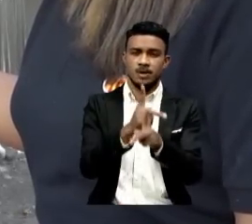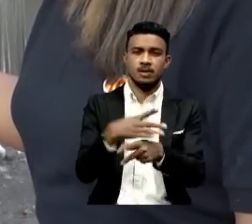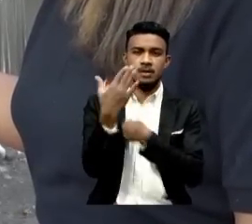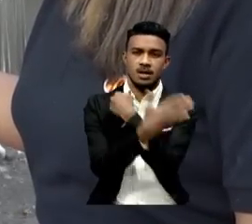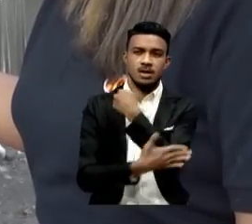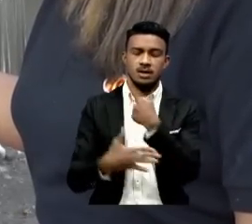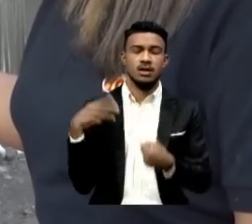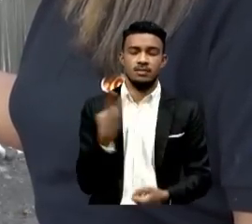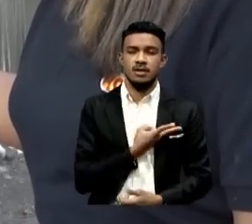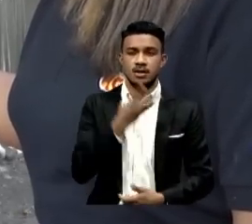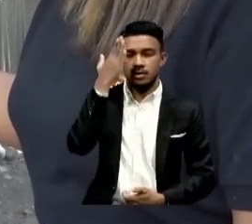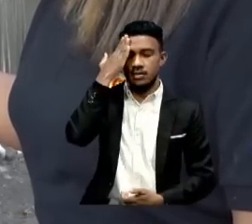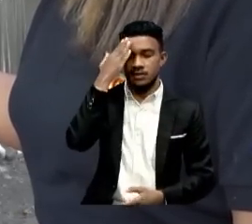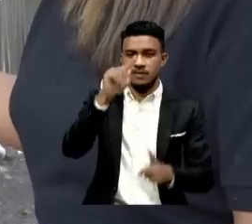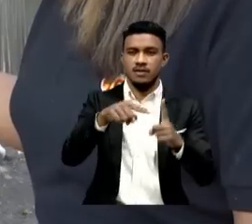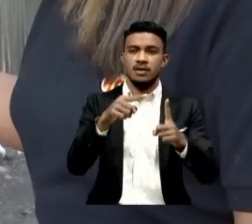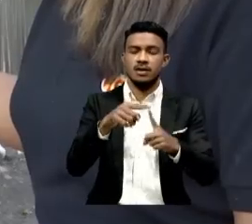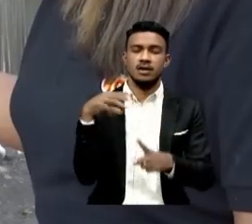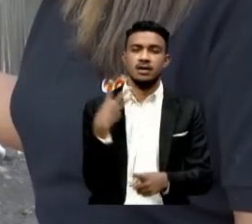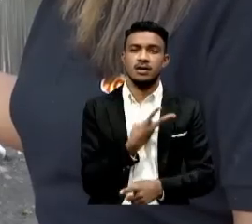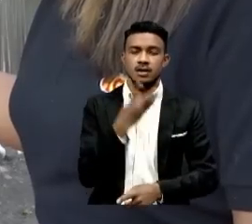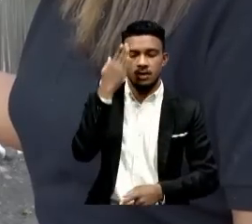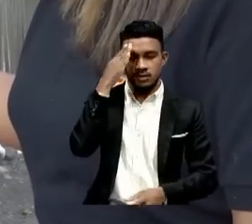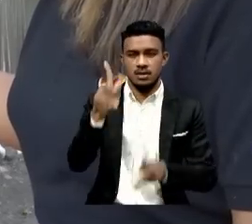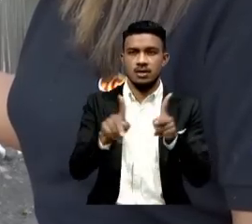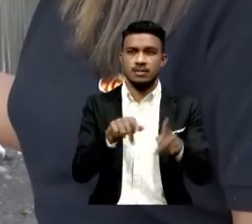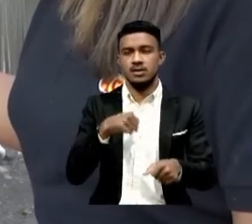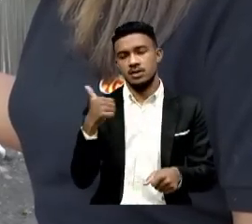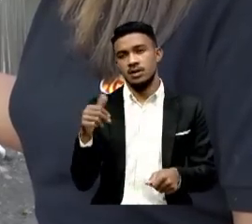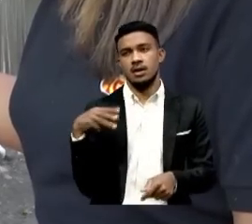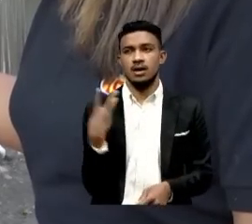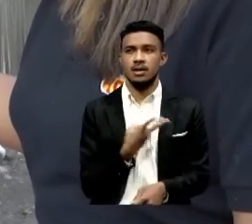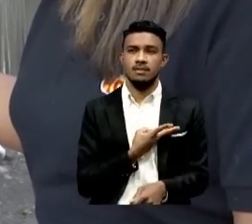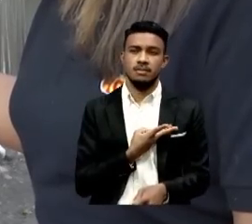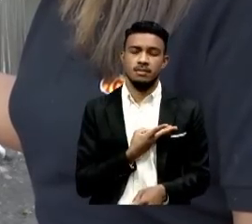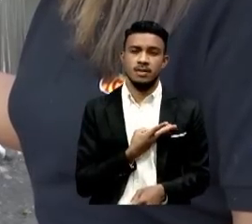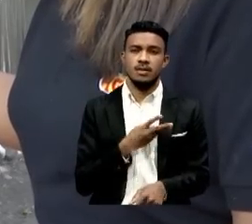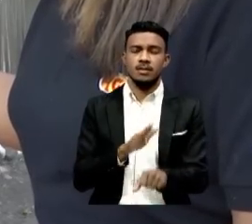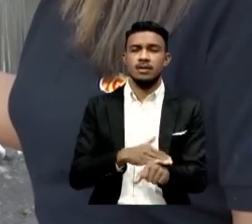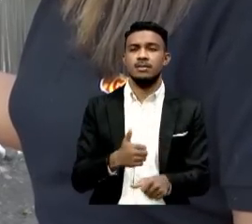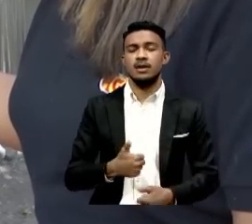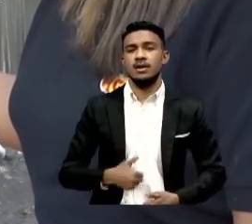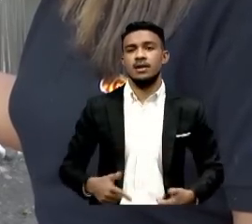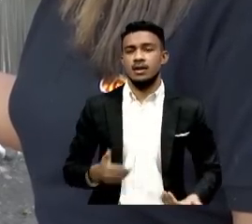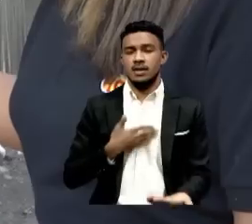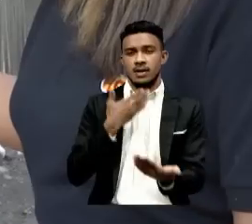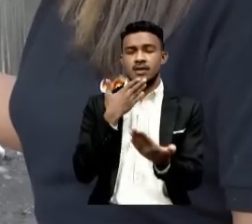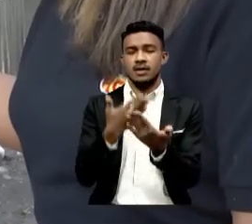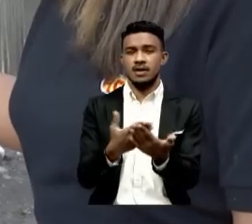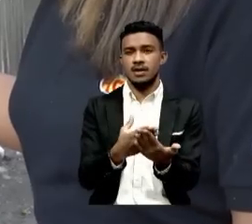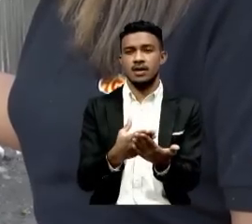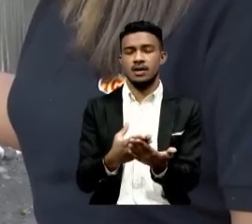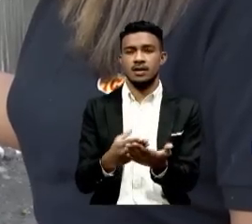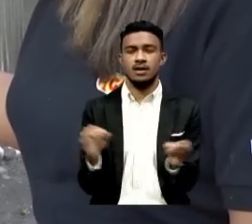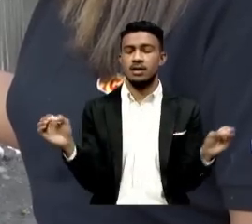kene. Sekari ita hanoin kata ke ma balu. Ami balu ne be bo kamba dia ne la persija. La persija.